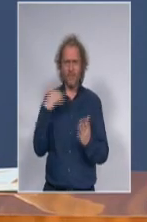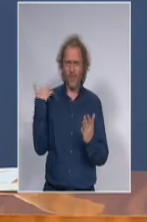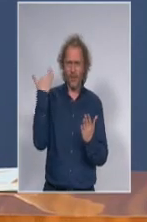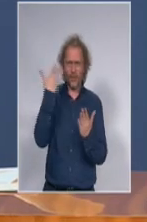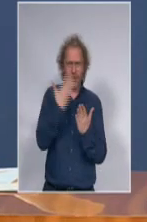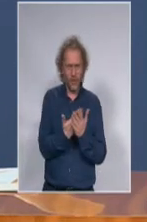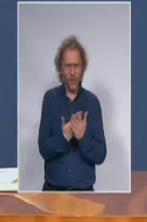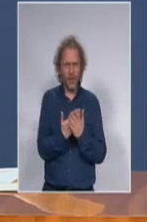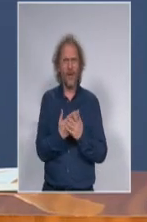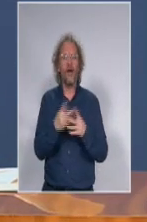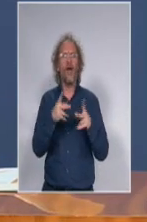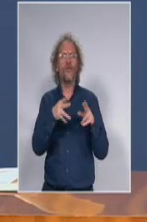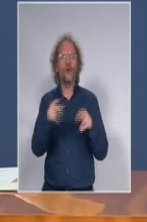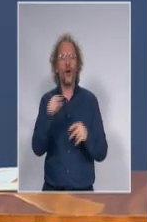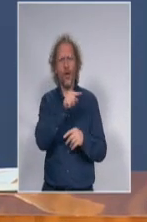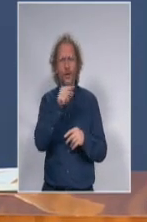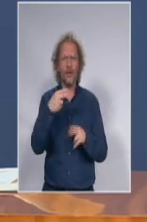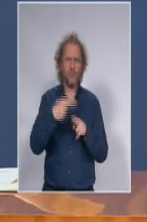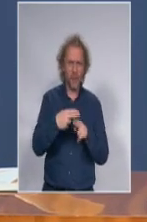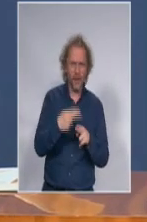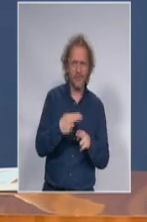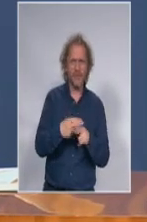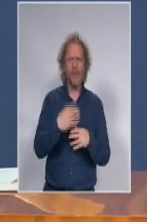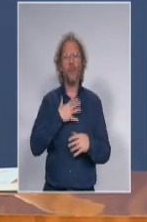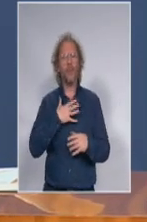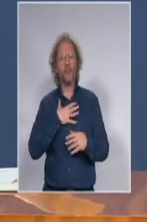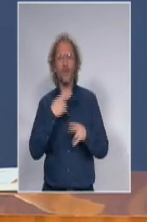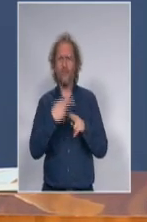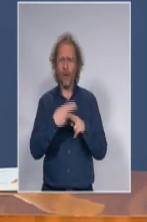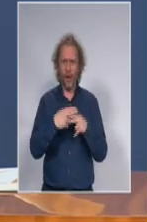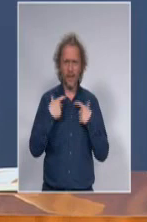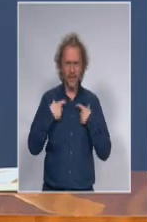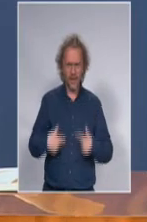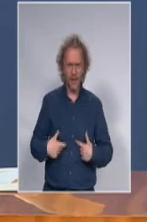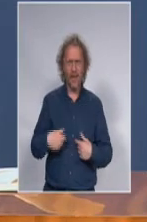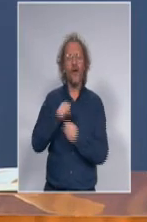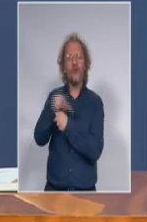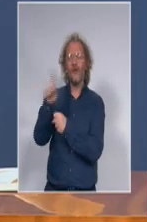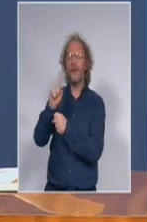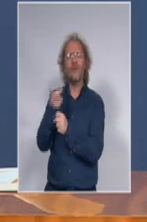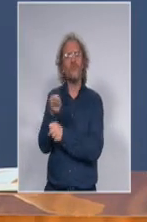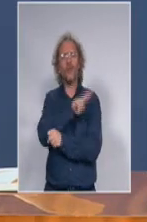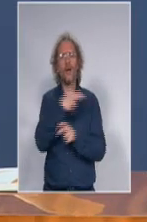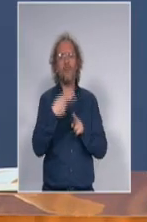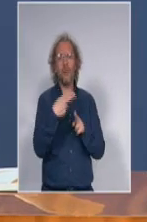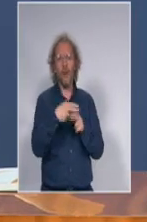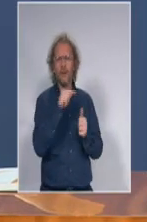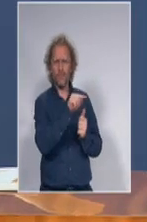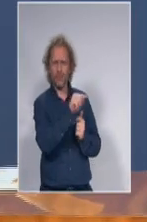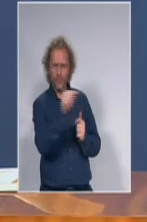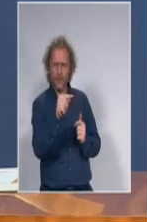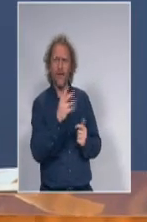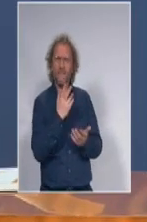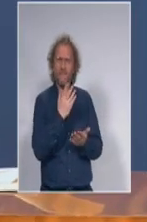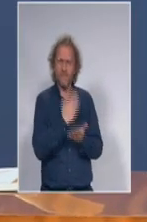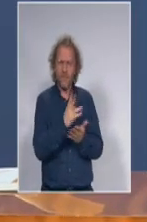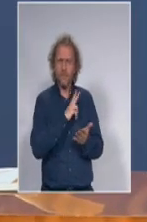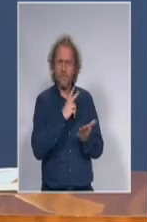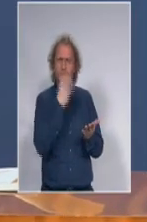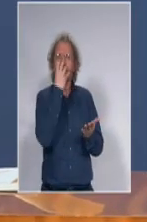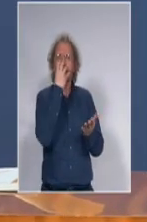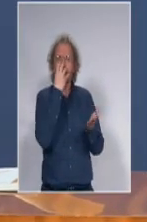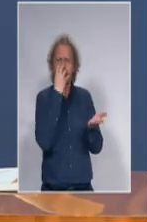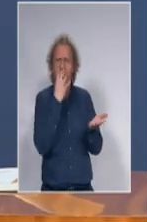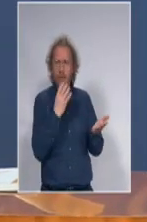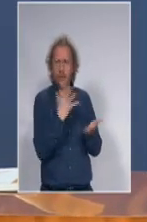njih su na respiratorima. Dakle, mi imamo slobodnih respiratora mnogo manje. Možete da mislite, ako smo sa